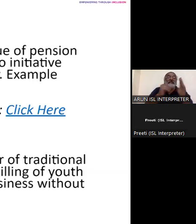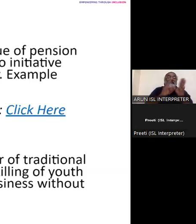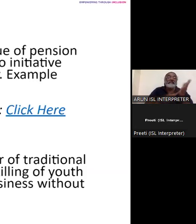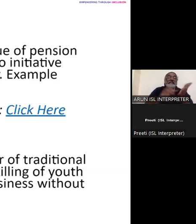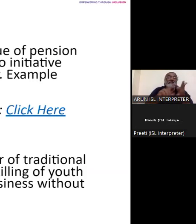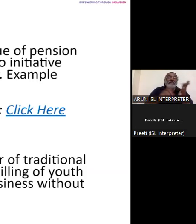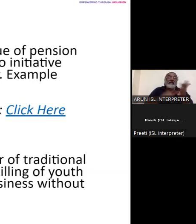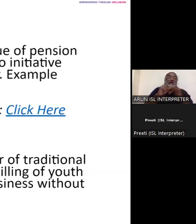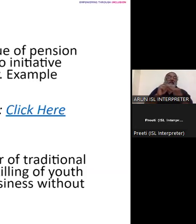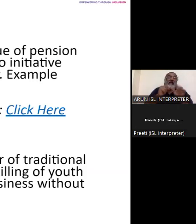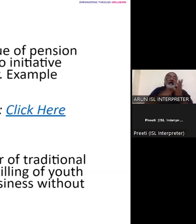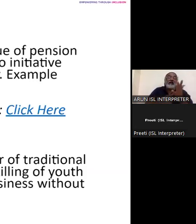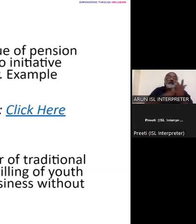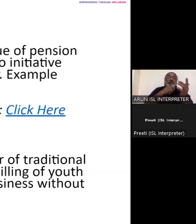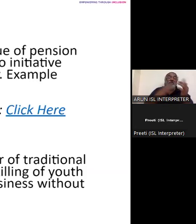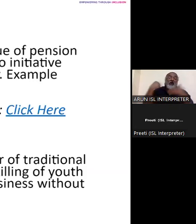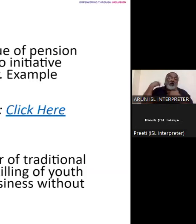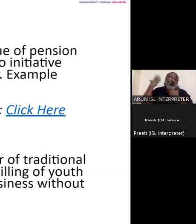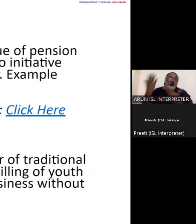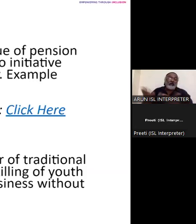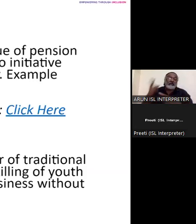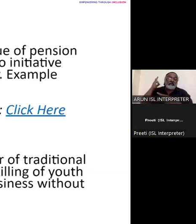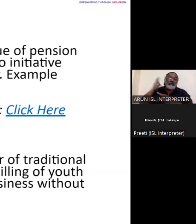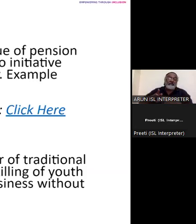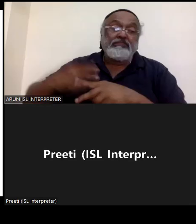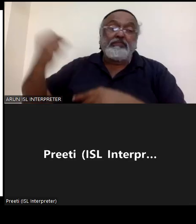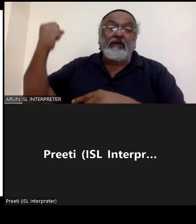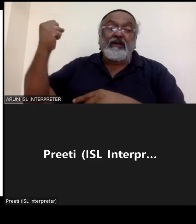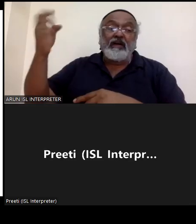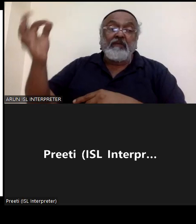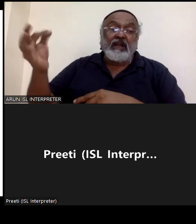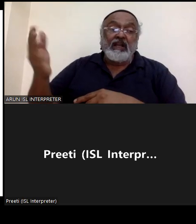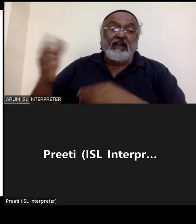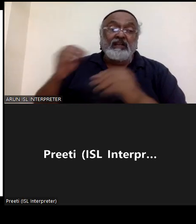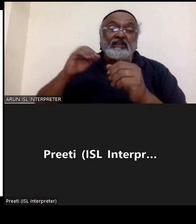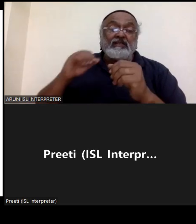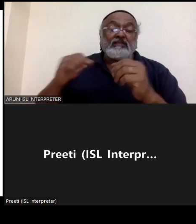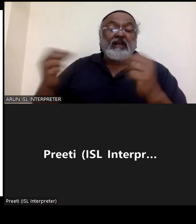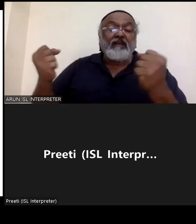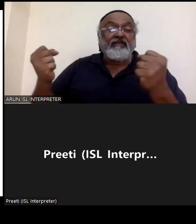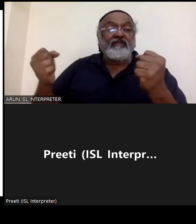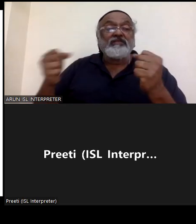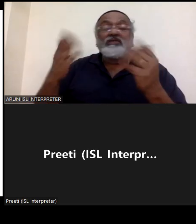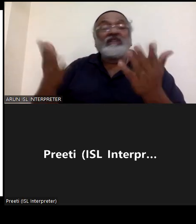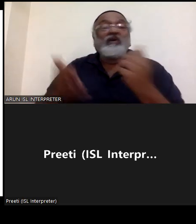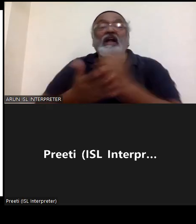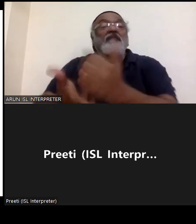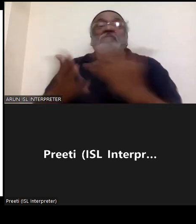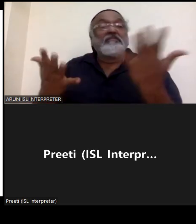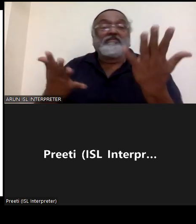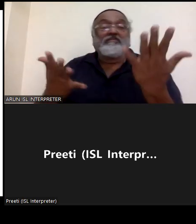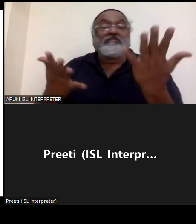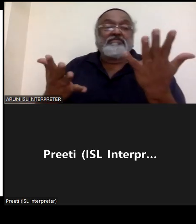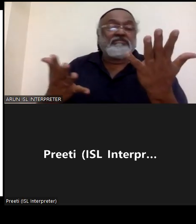बीन इन्फ्लुएंशियल फॉर जनरेशंस, देन इट विल नॉट सर्व द पर्पस एंड दस,